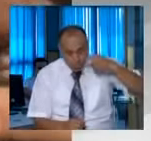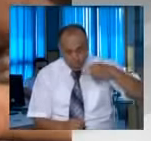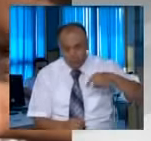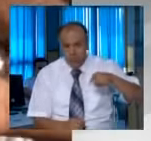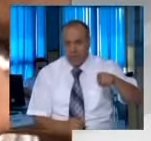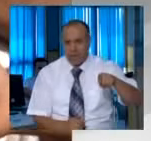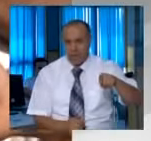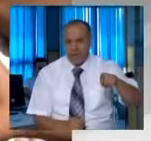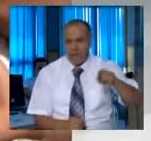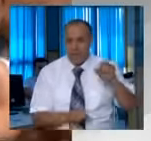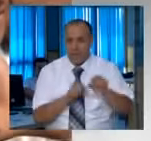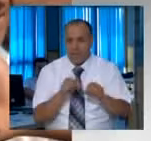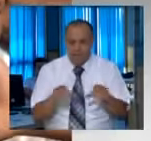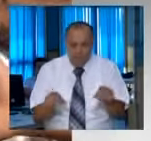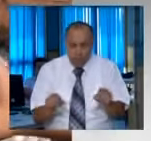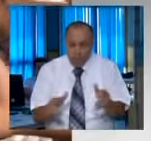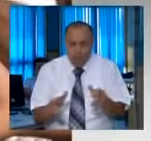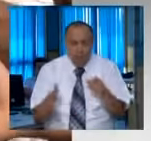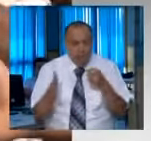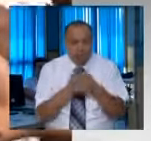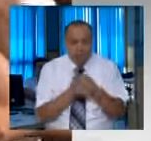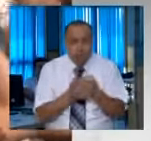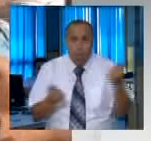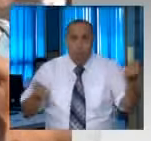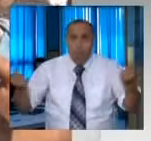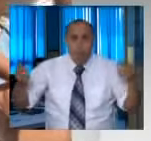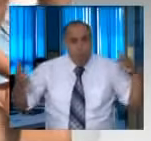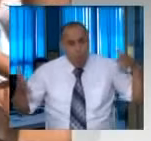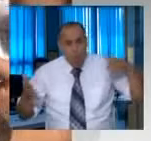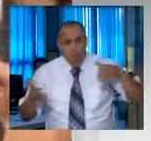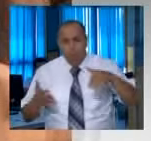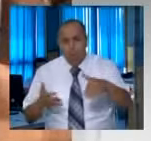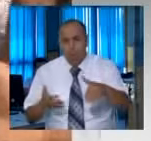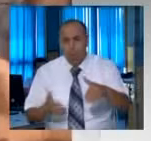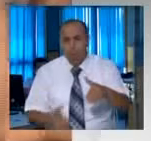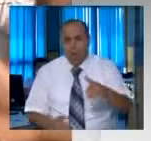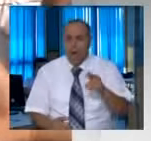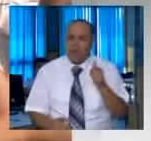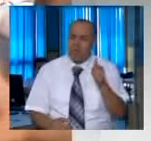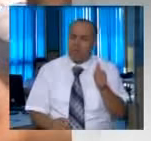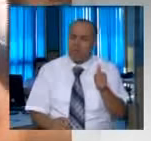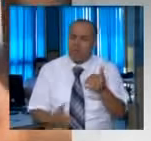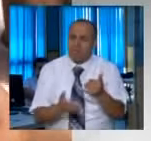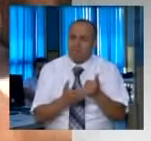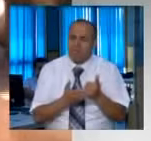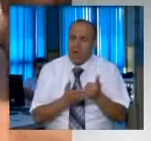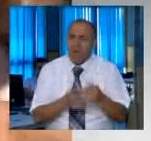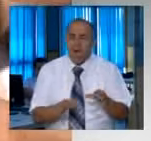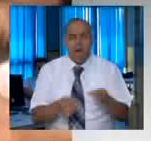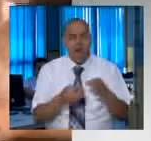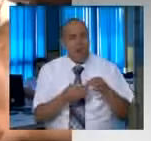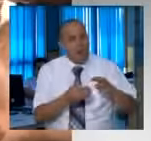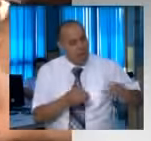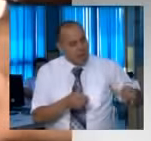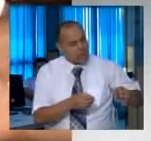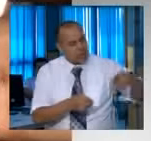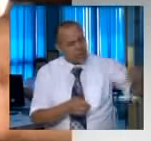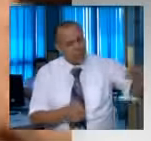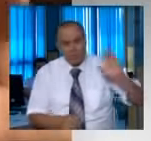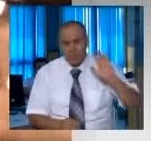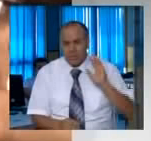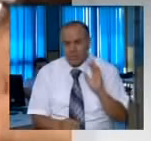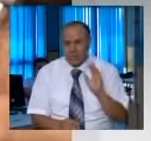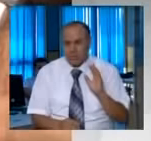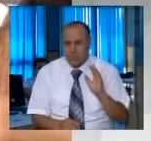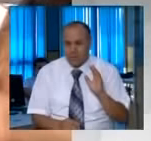تطلع على بسكليت فراه مش تجيك من نجمش خلي مش هابط سيمي تعملون يعملوا علينا اكبر مزيه يشوفونا حل في اقرب وقت. صارت المعنيه